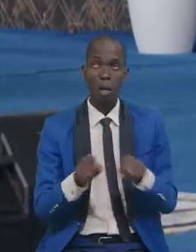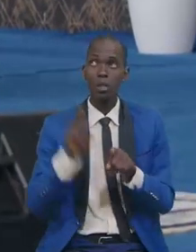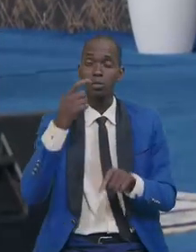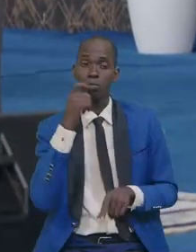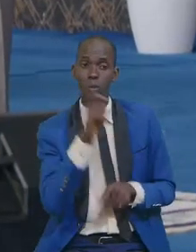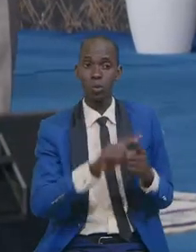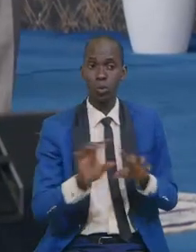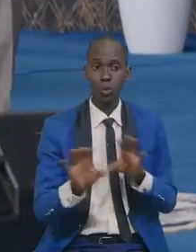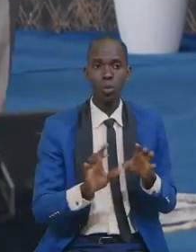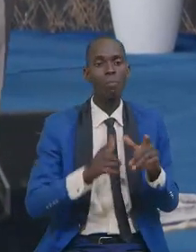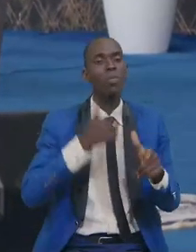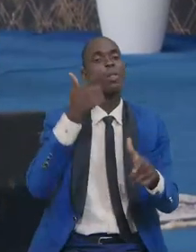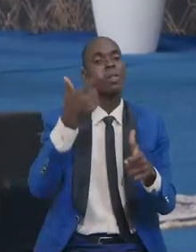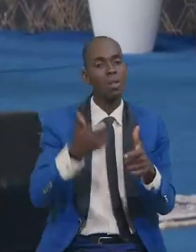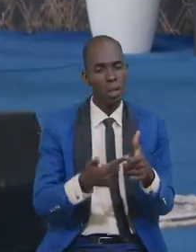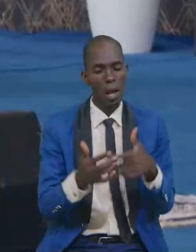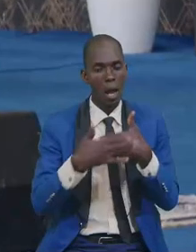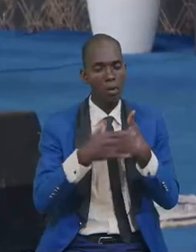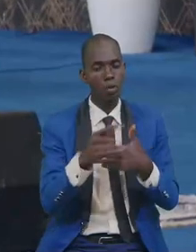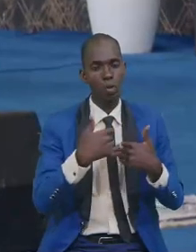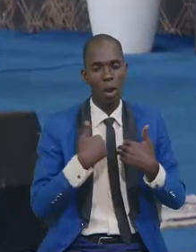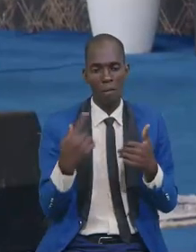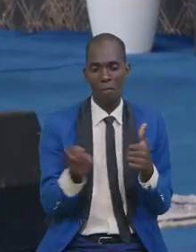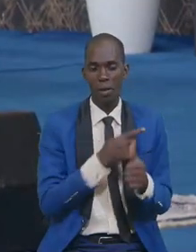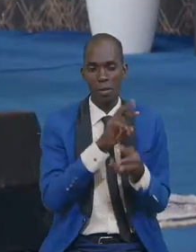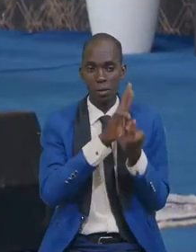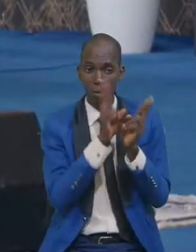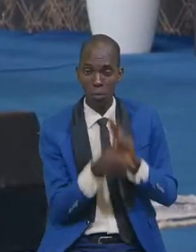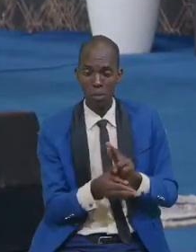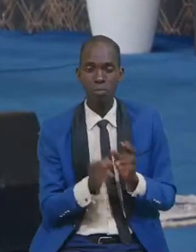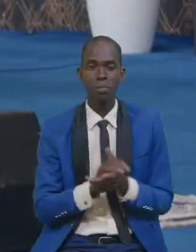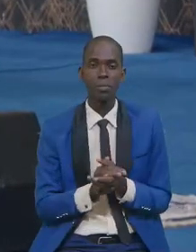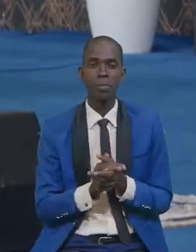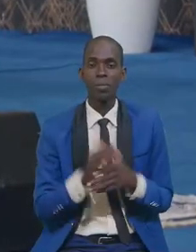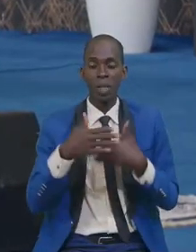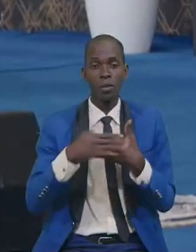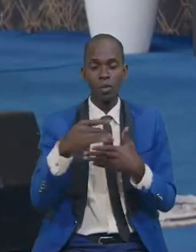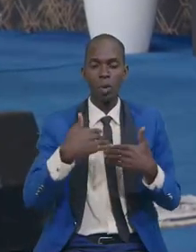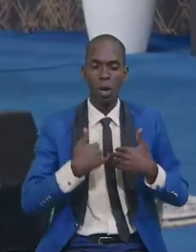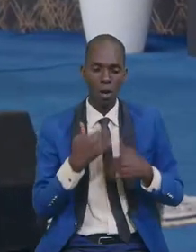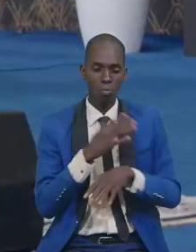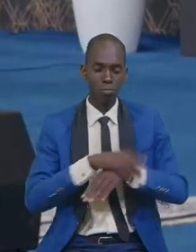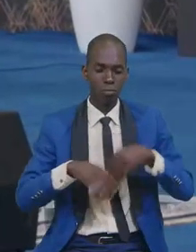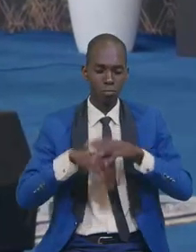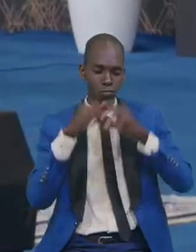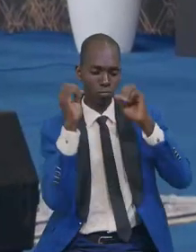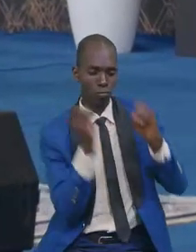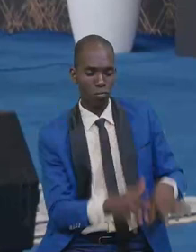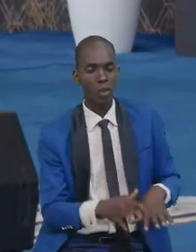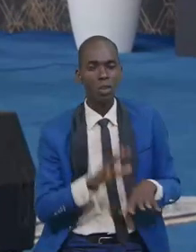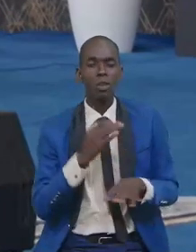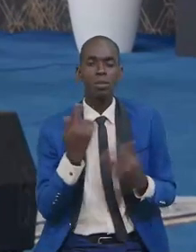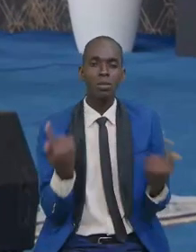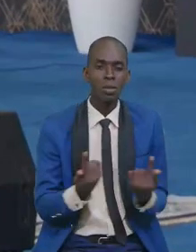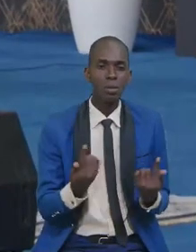faire, et dit alors, après la repentance, après avoir abandonné les